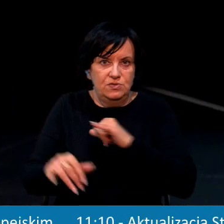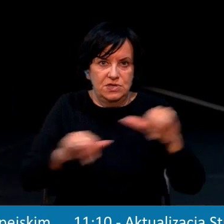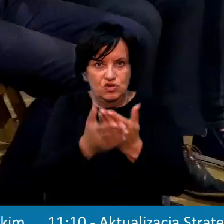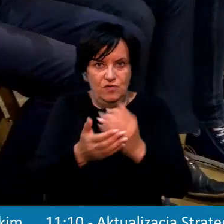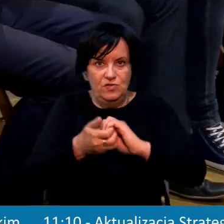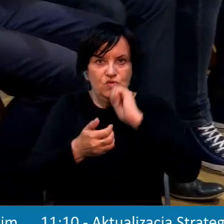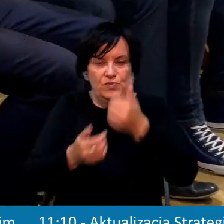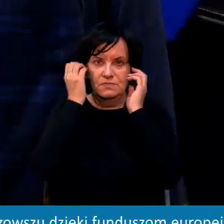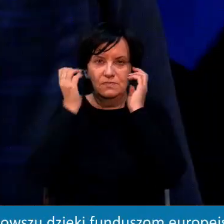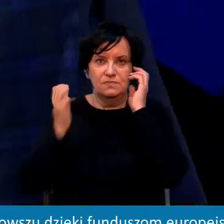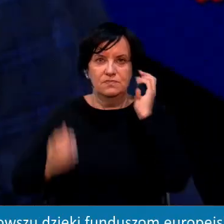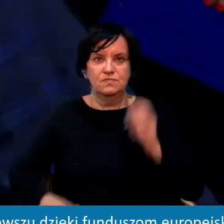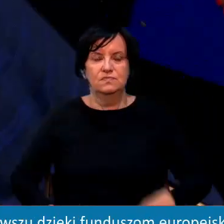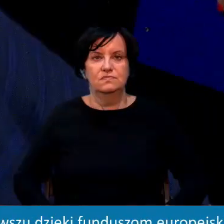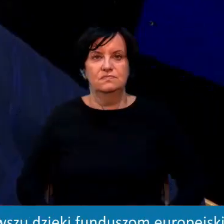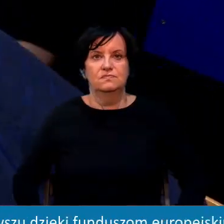bardzo.